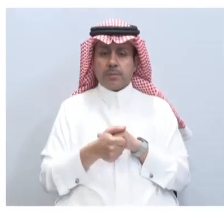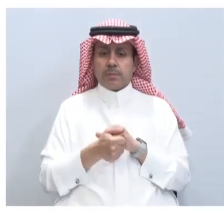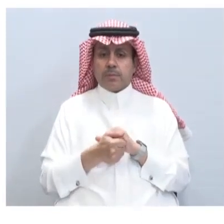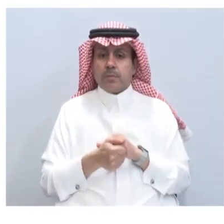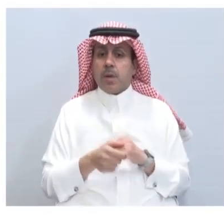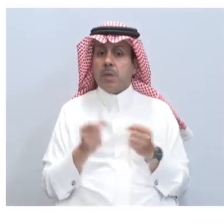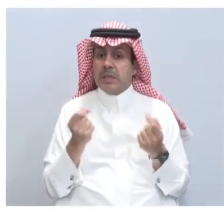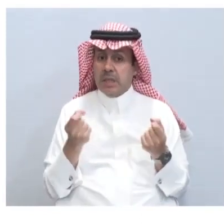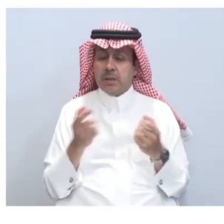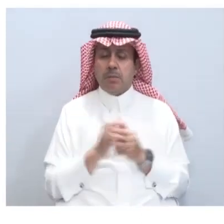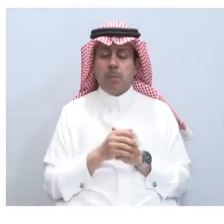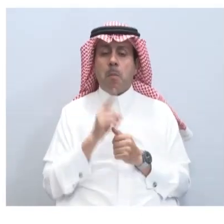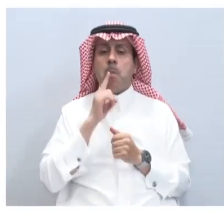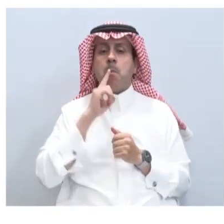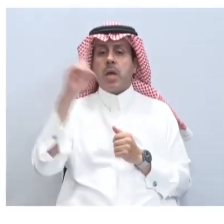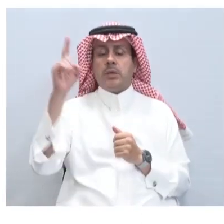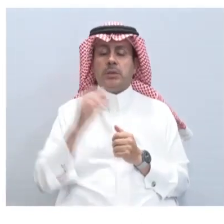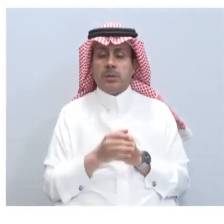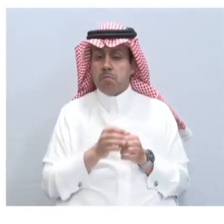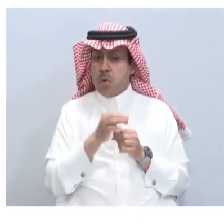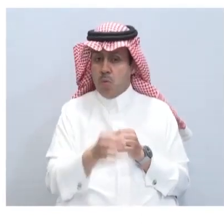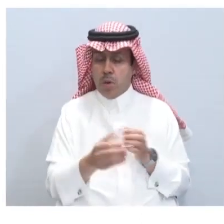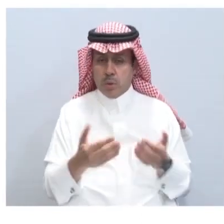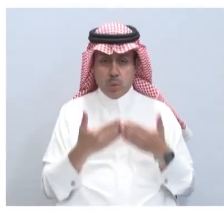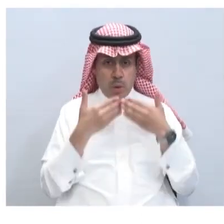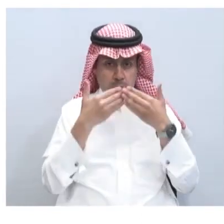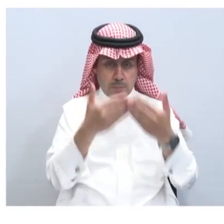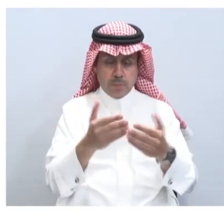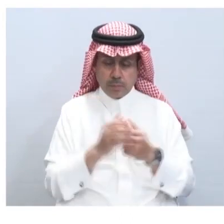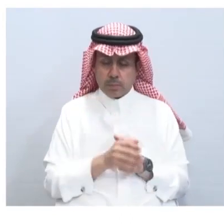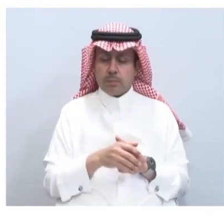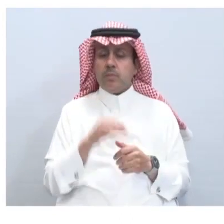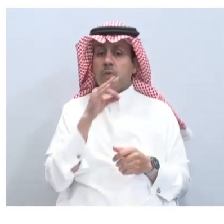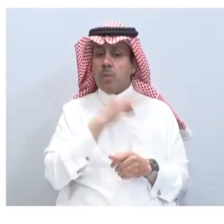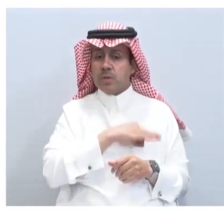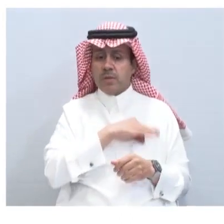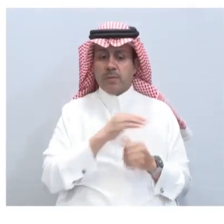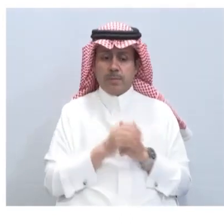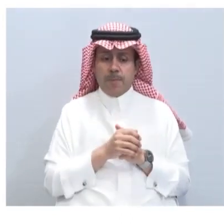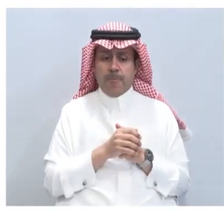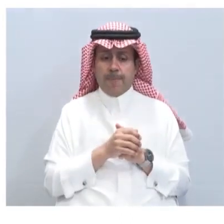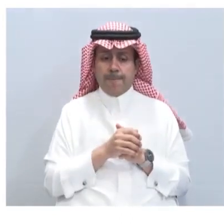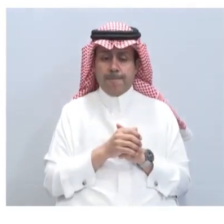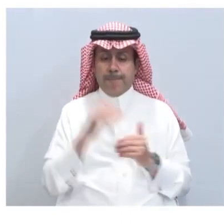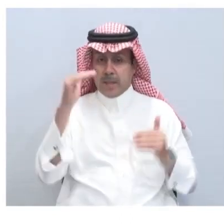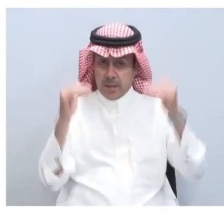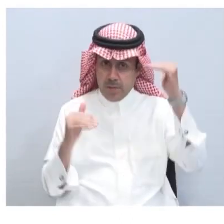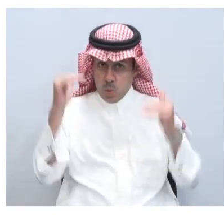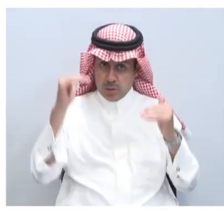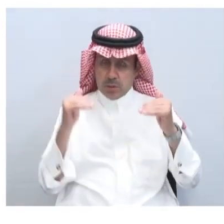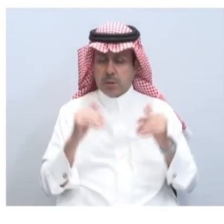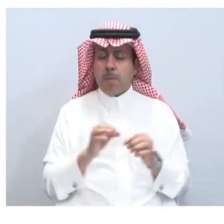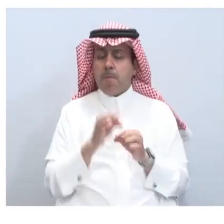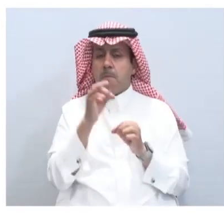الانترنت مئات المواقع التي تقدم مثل هذه الخدمه الى المستفيدين وتتفاوت تلك المواقع في